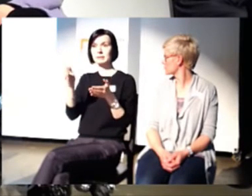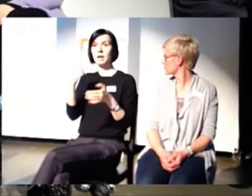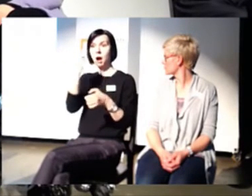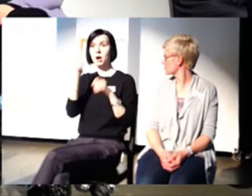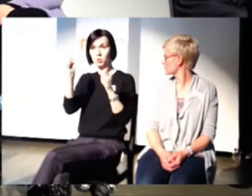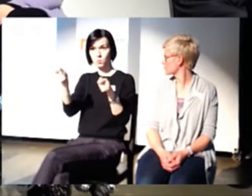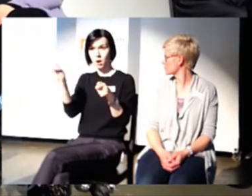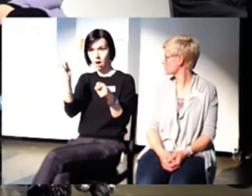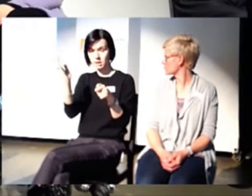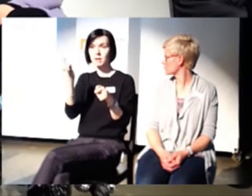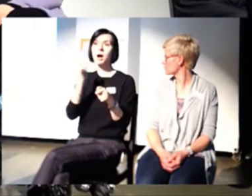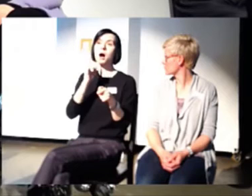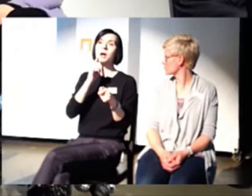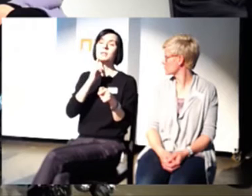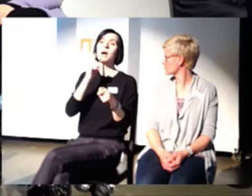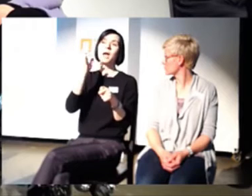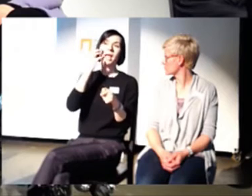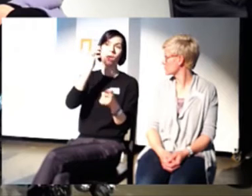1. elokuusta